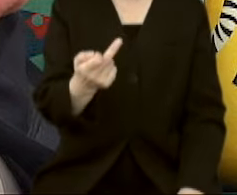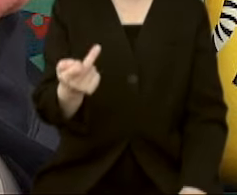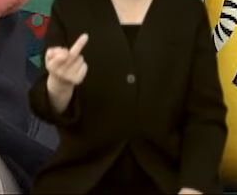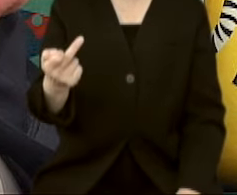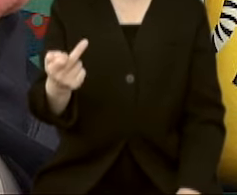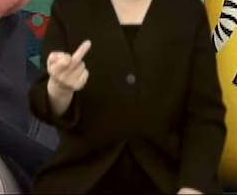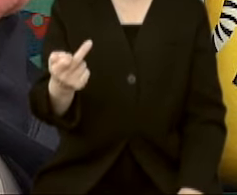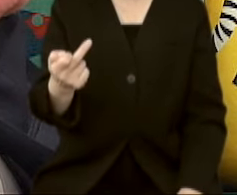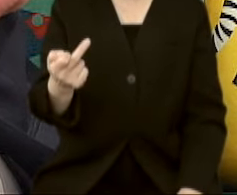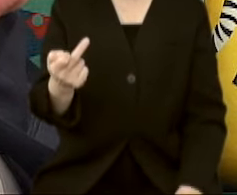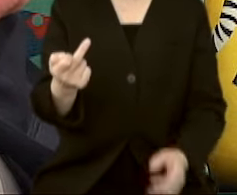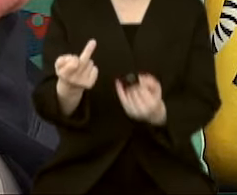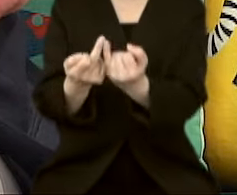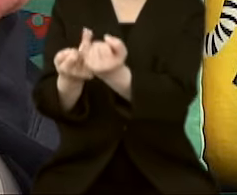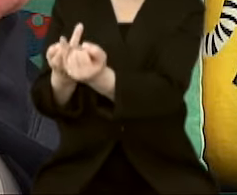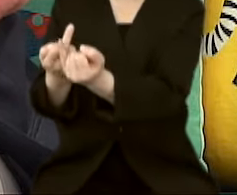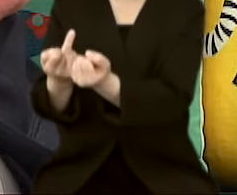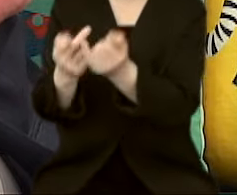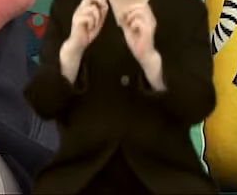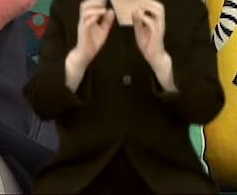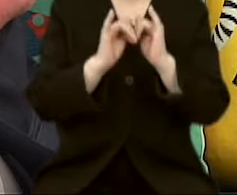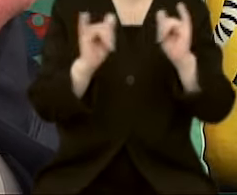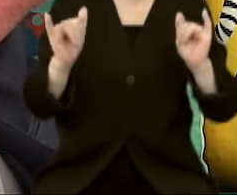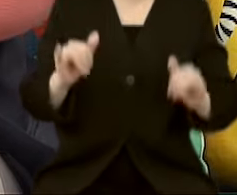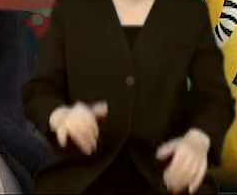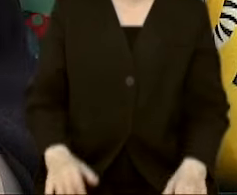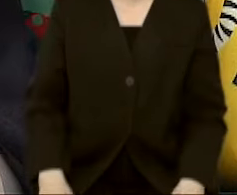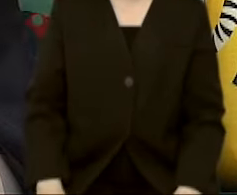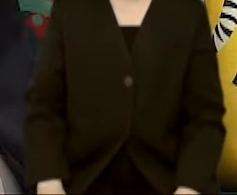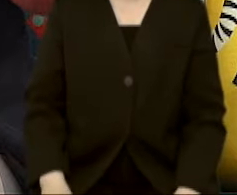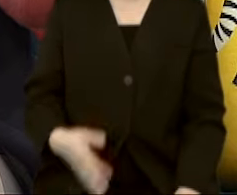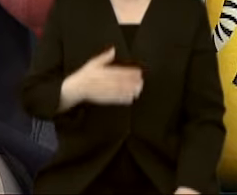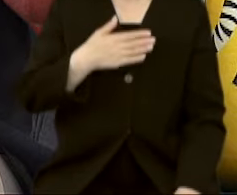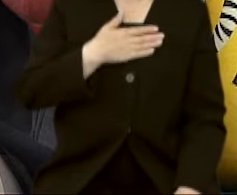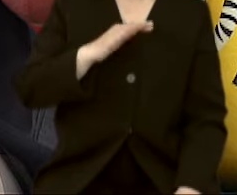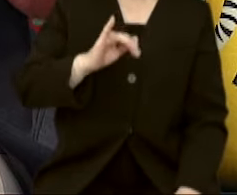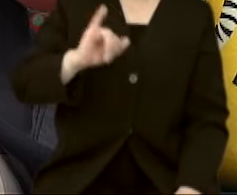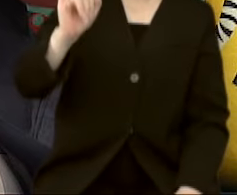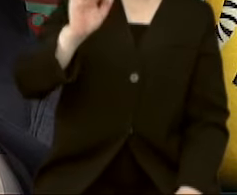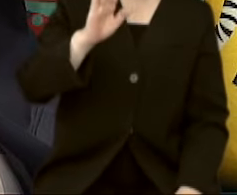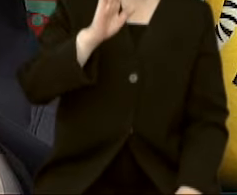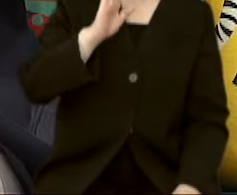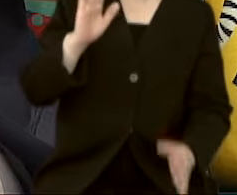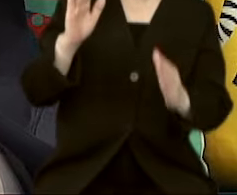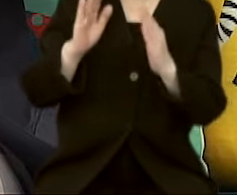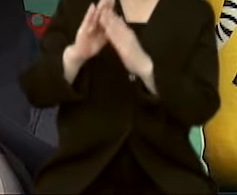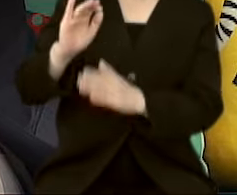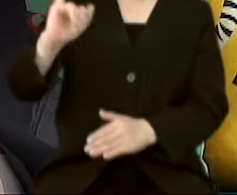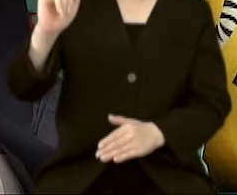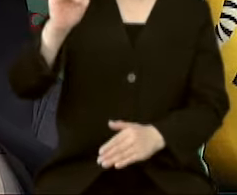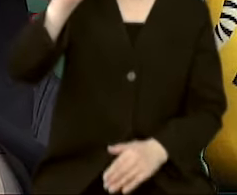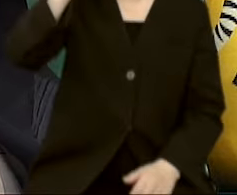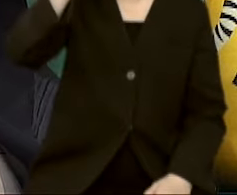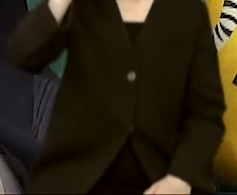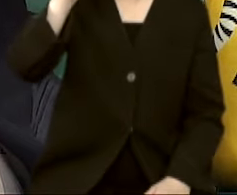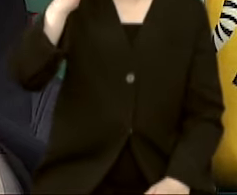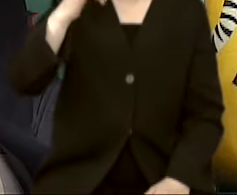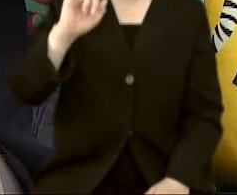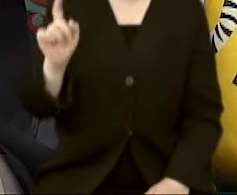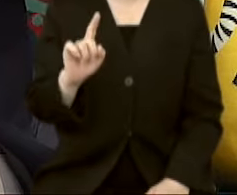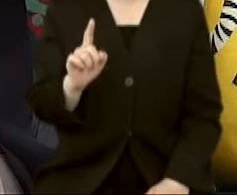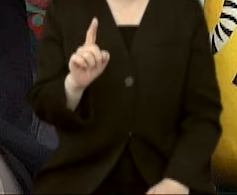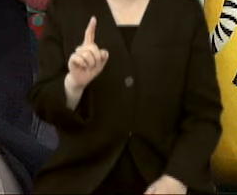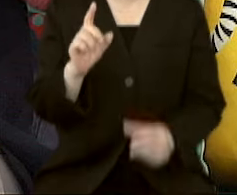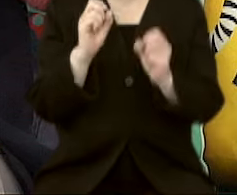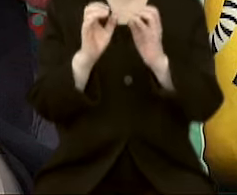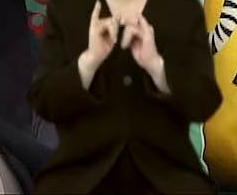동생들이나 동서들이 다 선교사님들이고 네. 감사한 거는 저희 언니도 네. 저희 친정 쪽에 저희 언니도 인도에 한텀